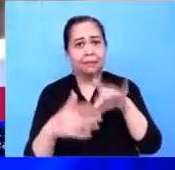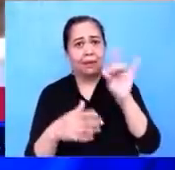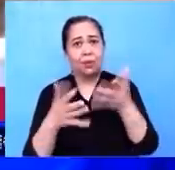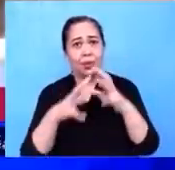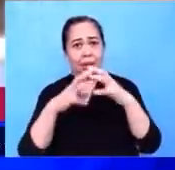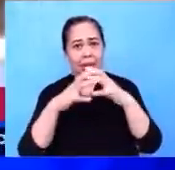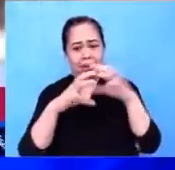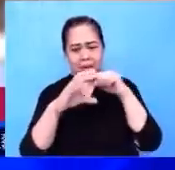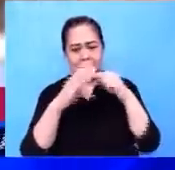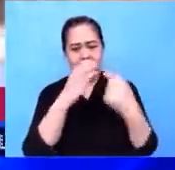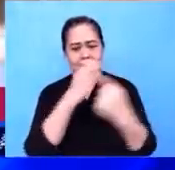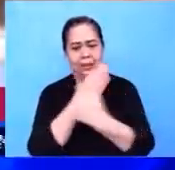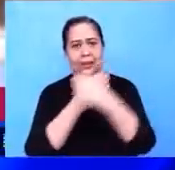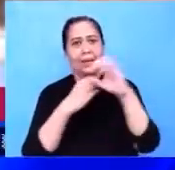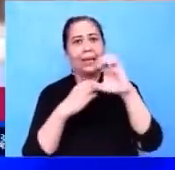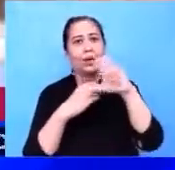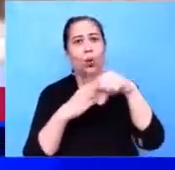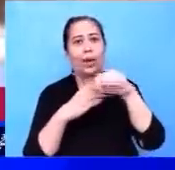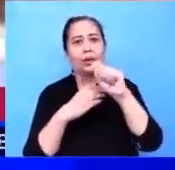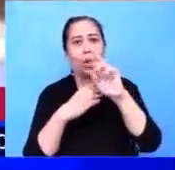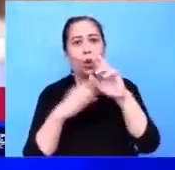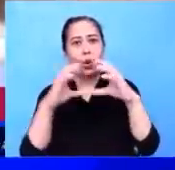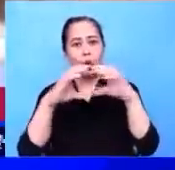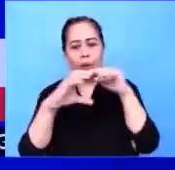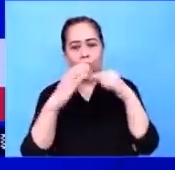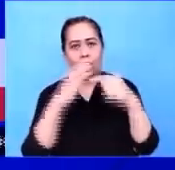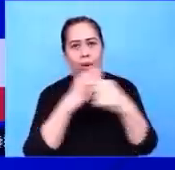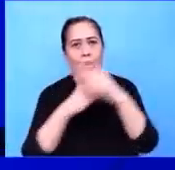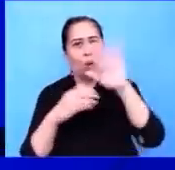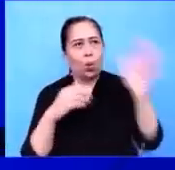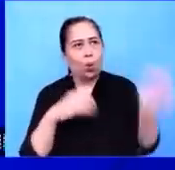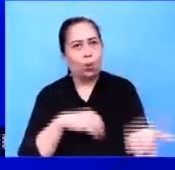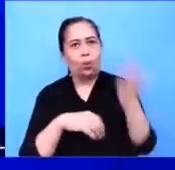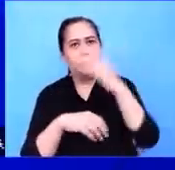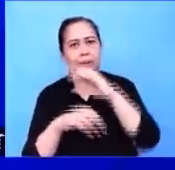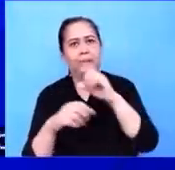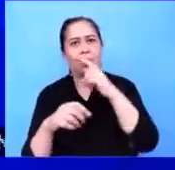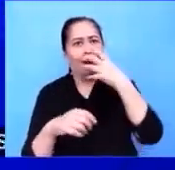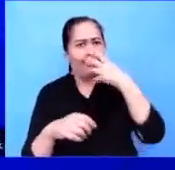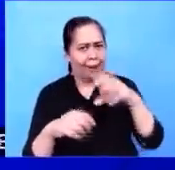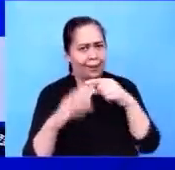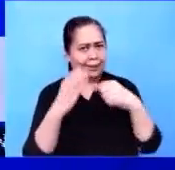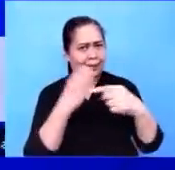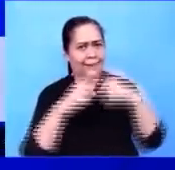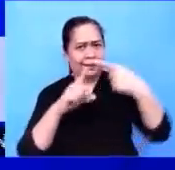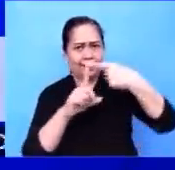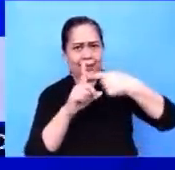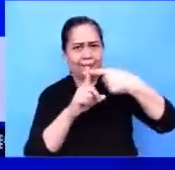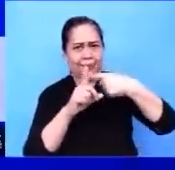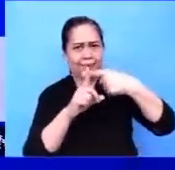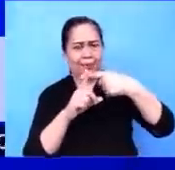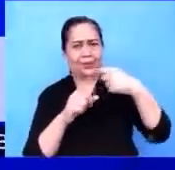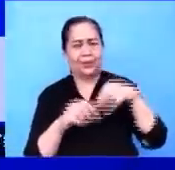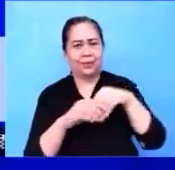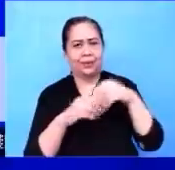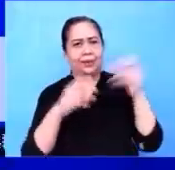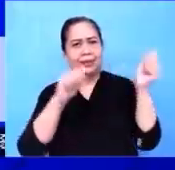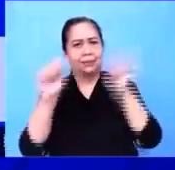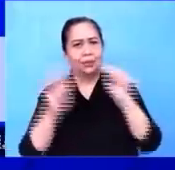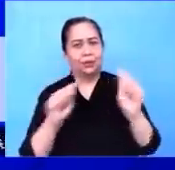yung bahagi ng mundo na kung saan all throughout the year ay mainit talaga ang temperature profile ng ating atmosphere. Maaaring